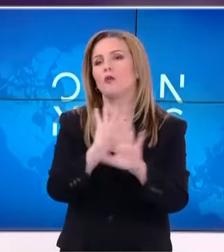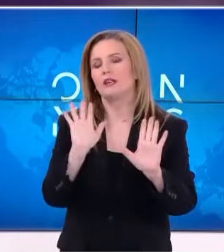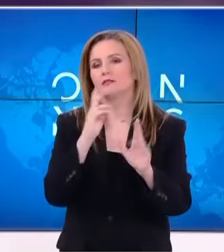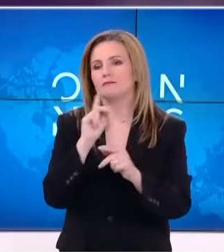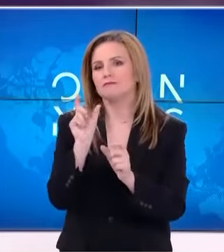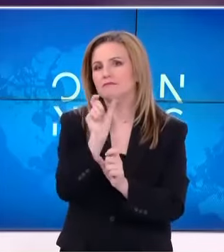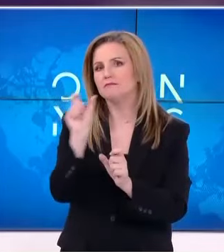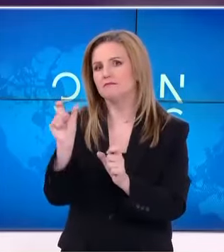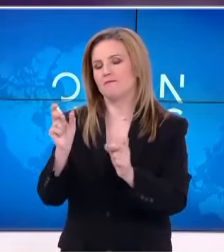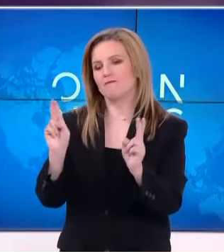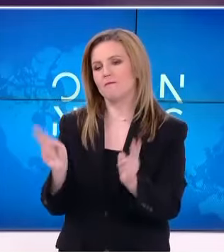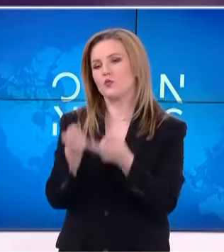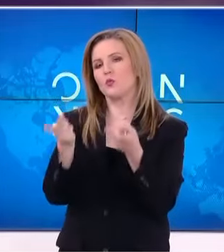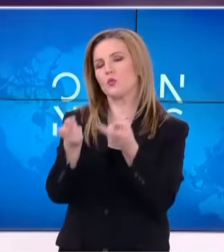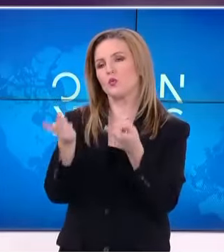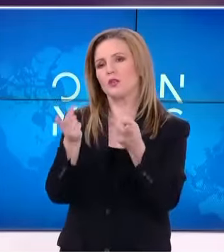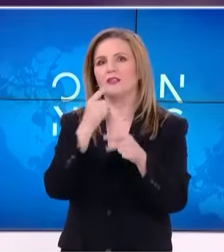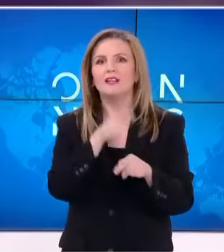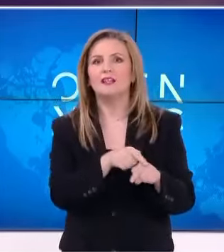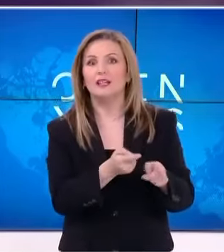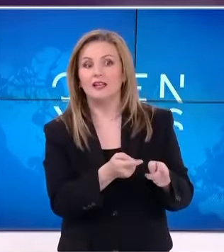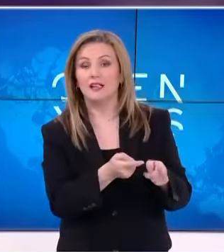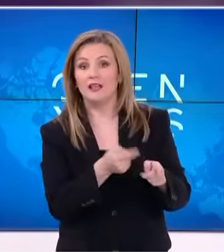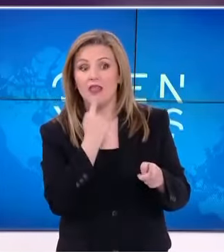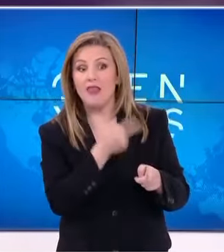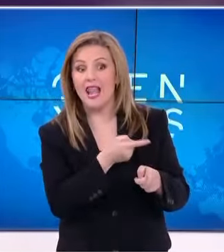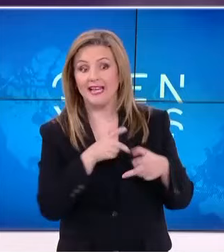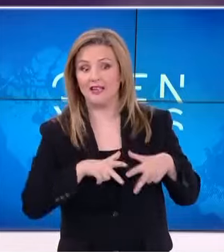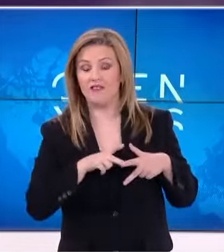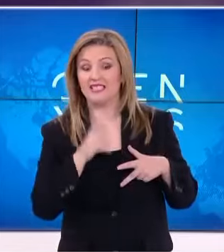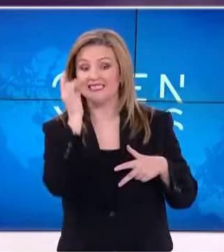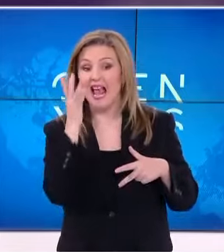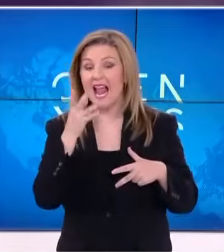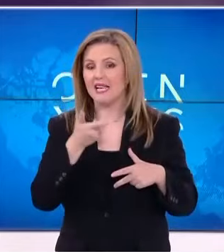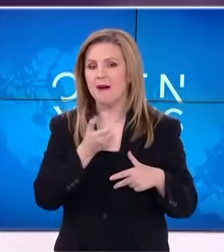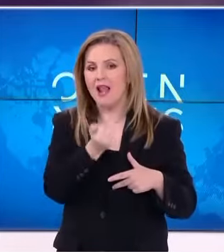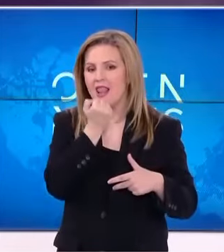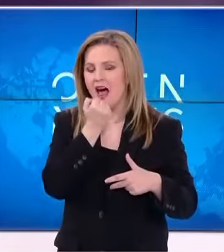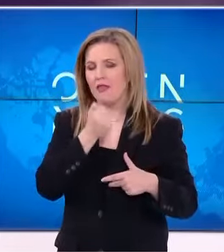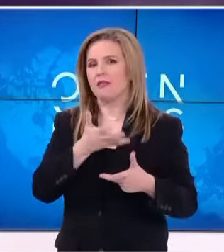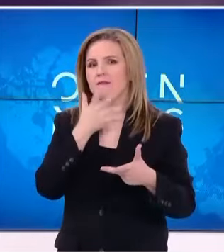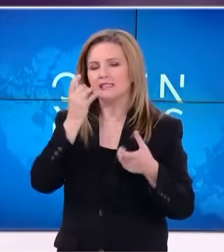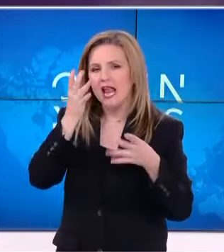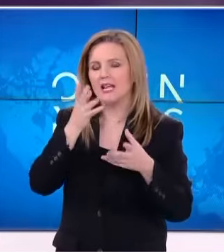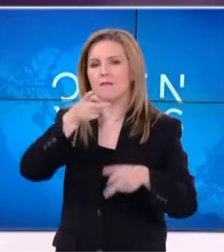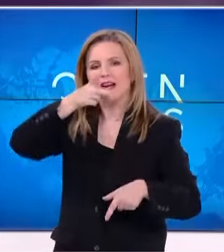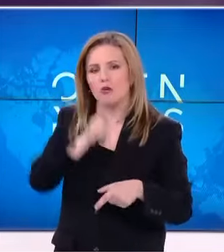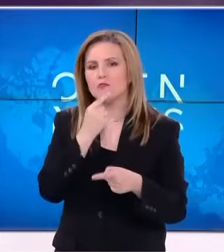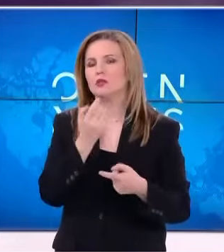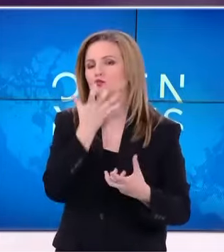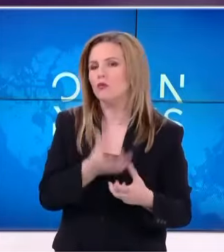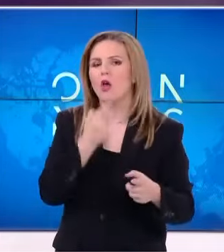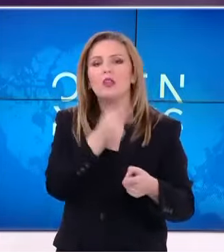επισήμως να πούνε ότι στα έμπι συντελέστηκε έγκλημα ενώ υπάρχουν ήδη δεκάδες κατηγορούμενοι και θα πρεπε να